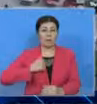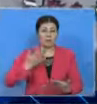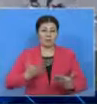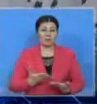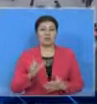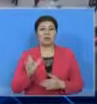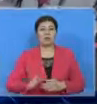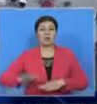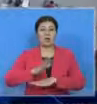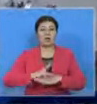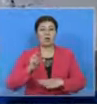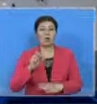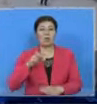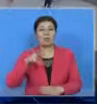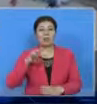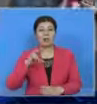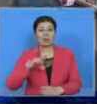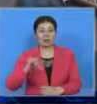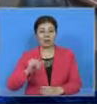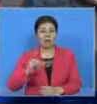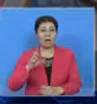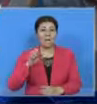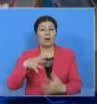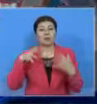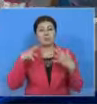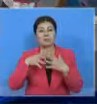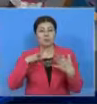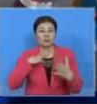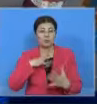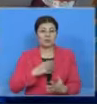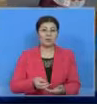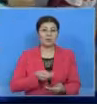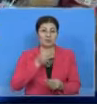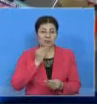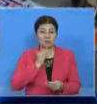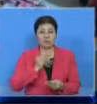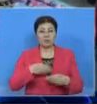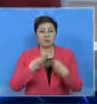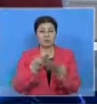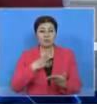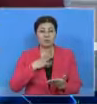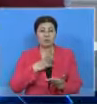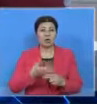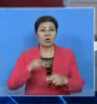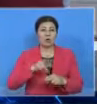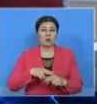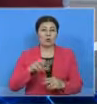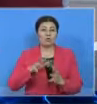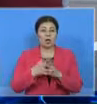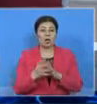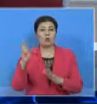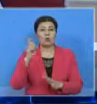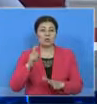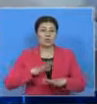халқы Қобыланды Батыр стадион алаңына жиылып, алдымен келушілерге арнап ыстық бауырсақ пен ағарғаннан дәм үлестірді. Сол жерде ауыл